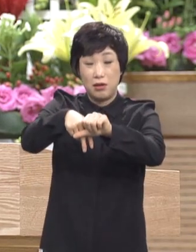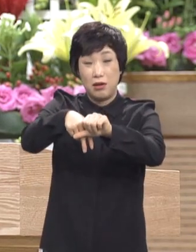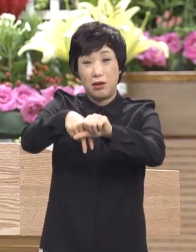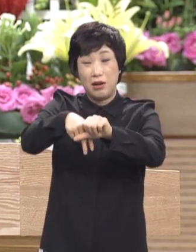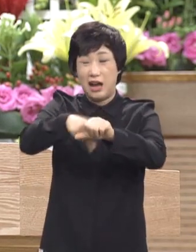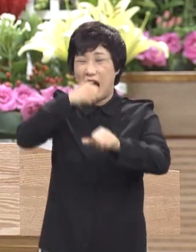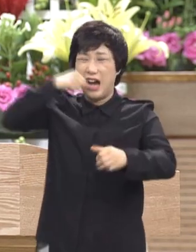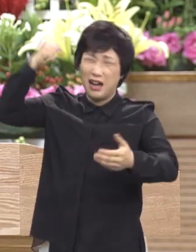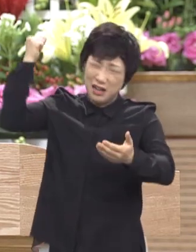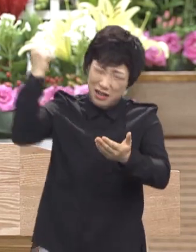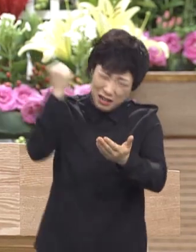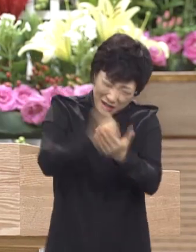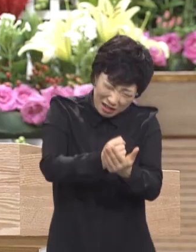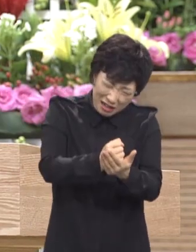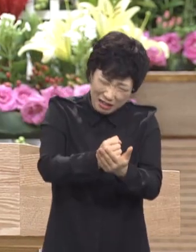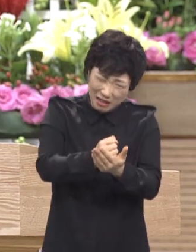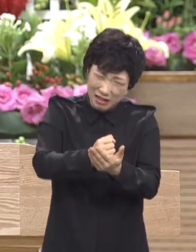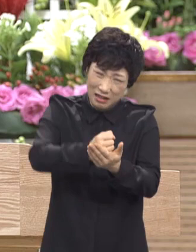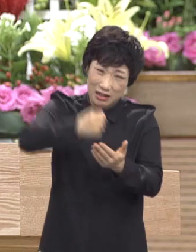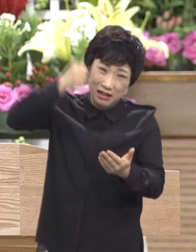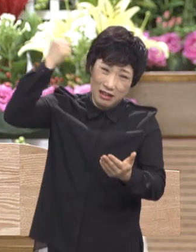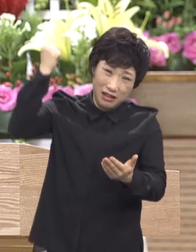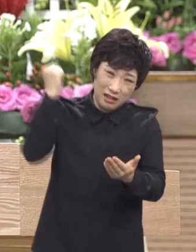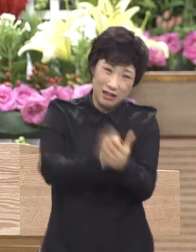못 박힐 때